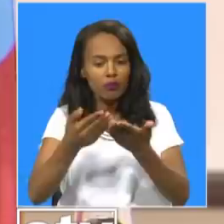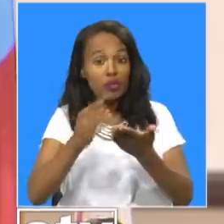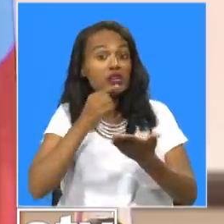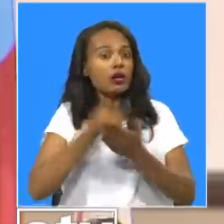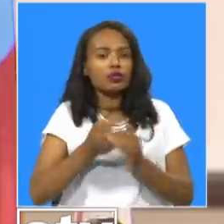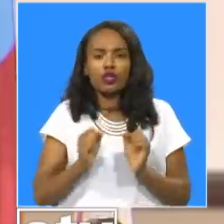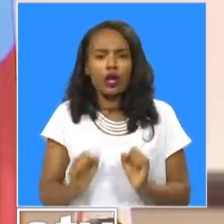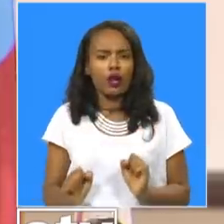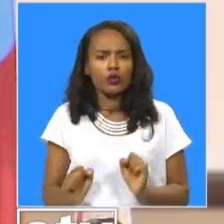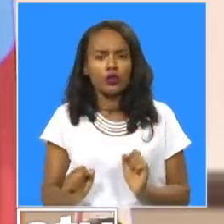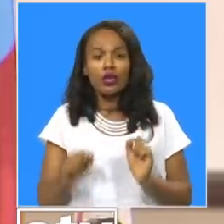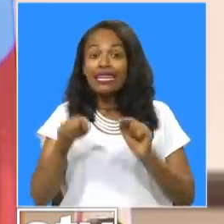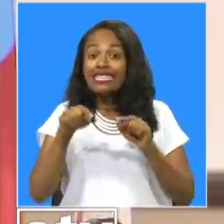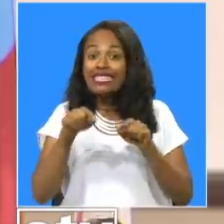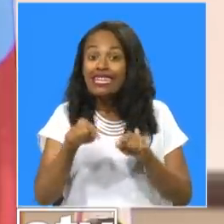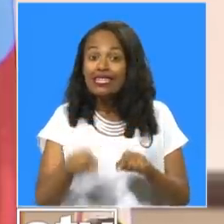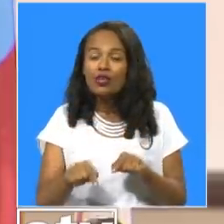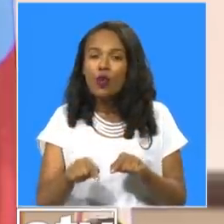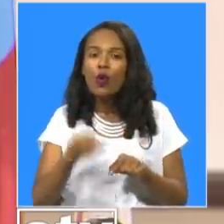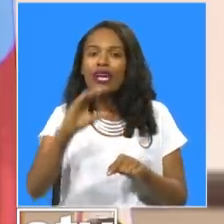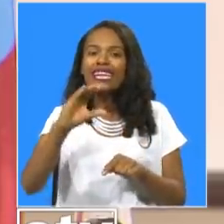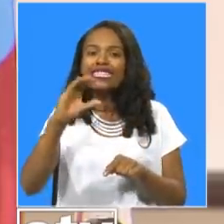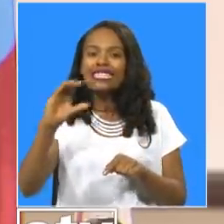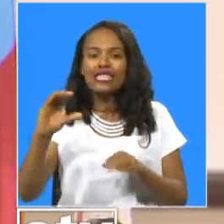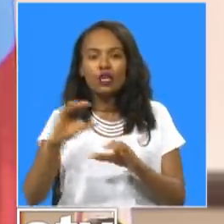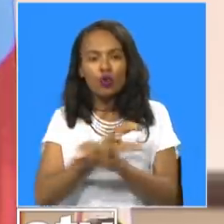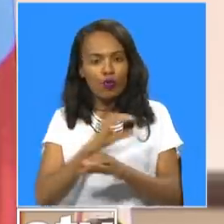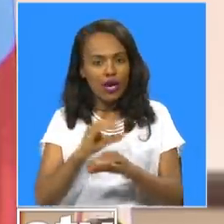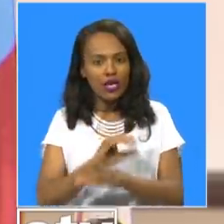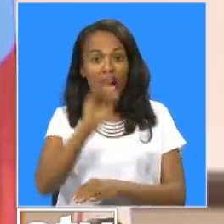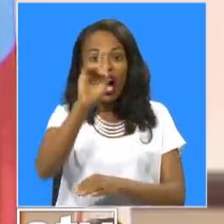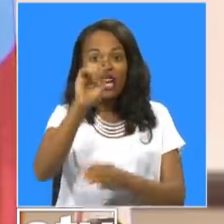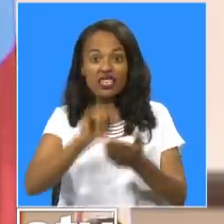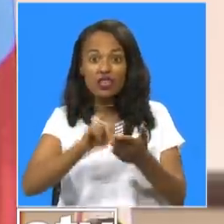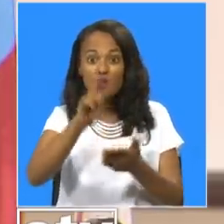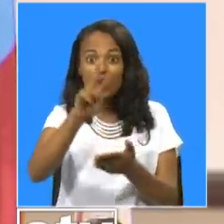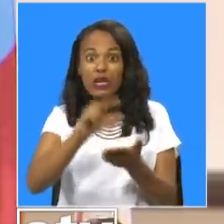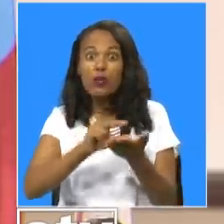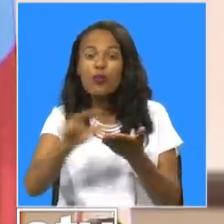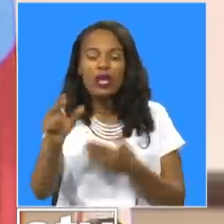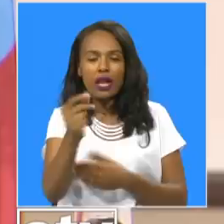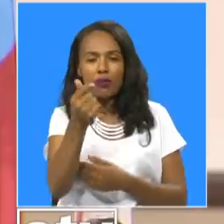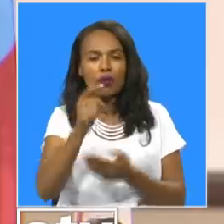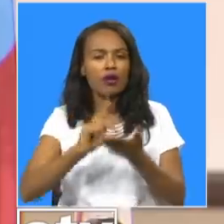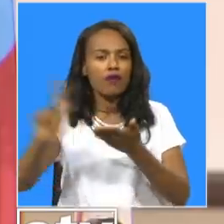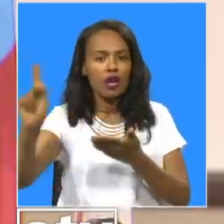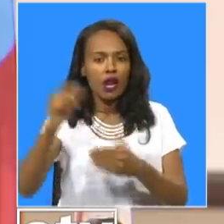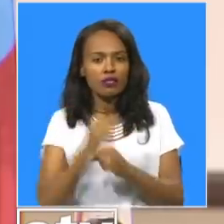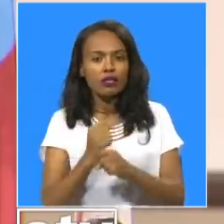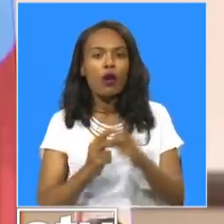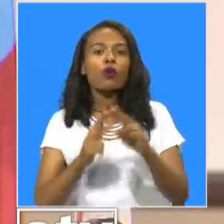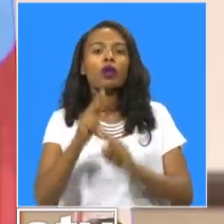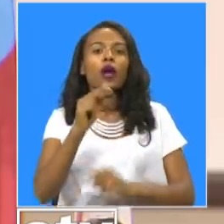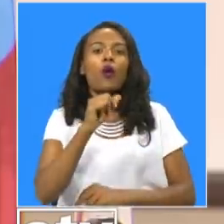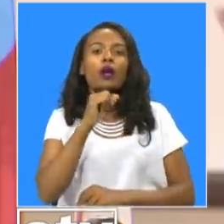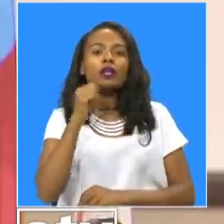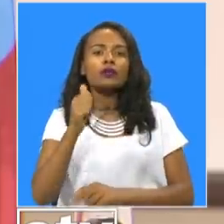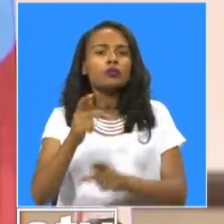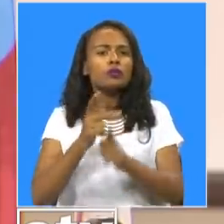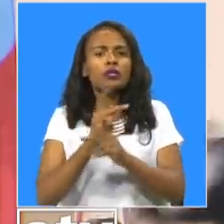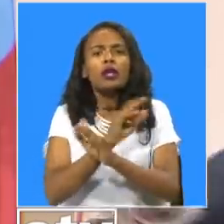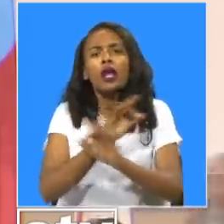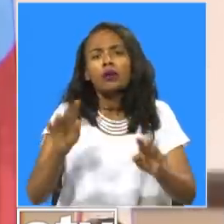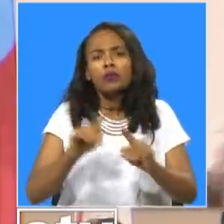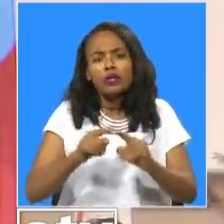ይችላልላችሁ። ዘንድሮ ለሲሲ ኩባንያ 1.2 ቢሊዮን ብር ከፍለናል። ስራው እንዳይቋረጥ ብድር የለም